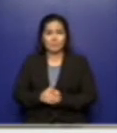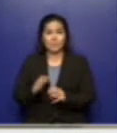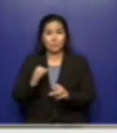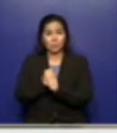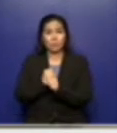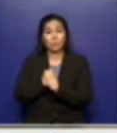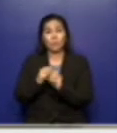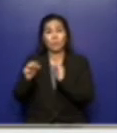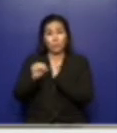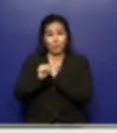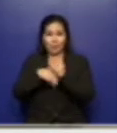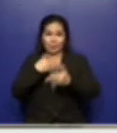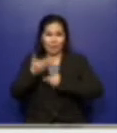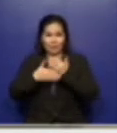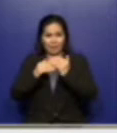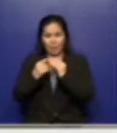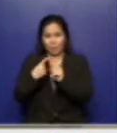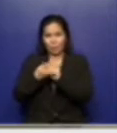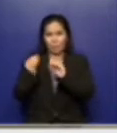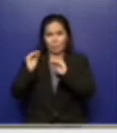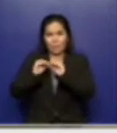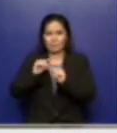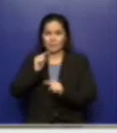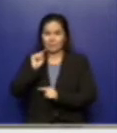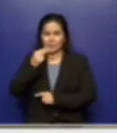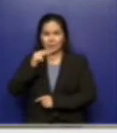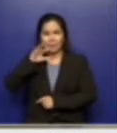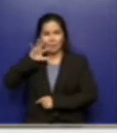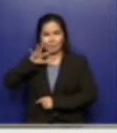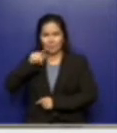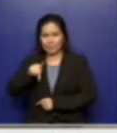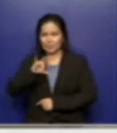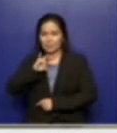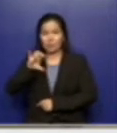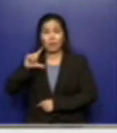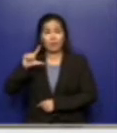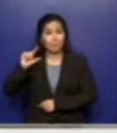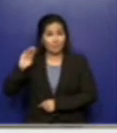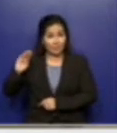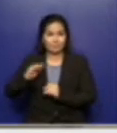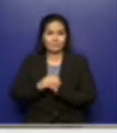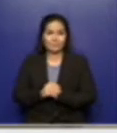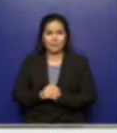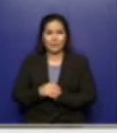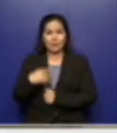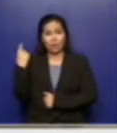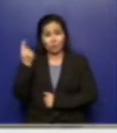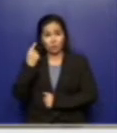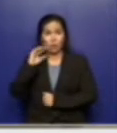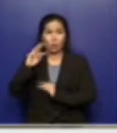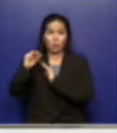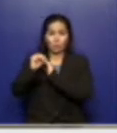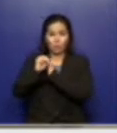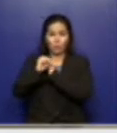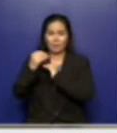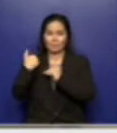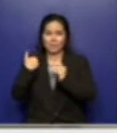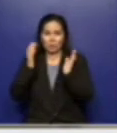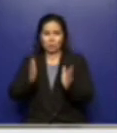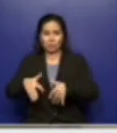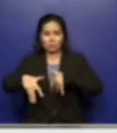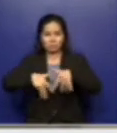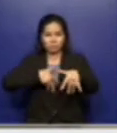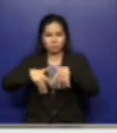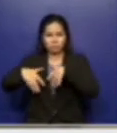ารได้เปรียบดุลการค้าปีละ 15,700 ล้านบาทการท่องเที่ยวเนี่ยมีประชากร